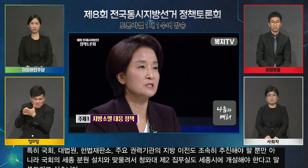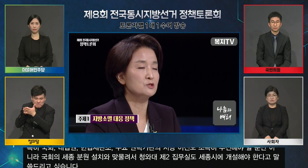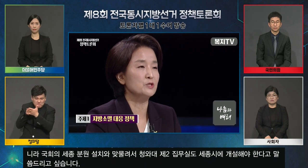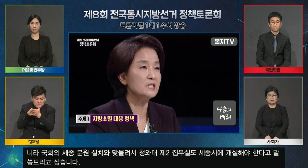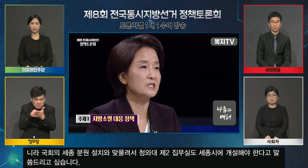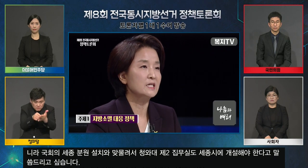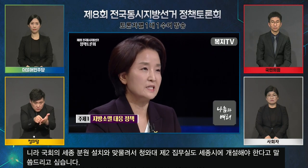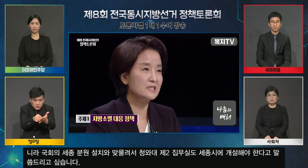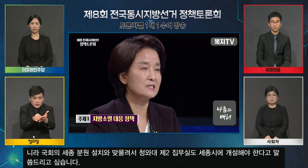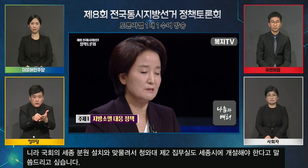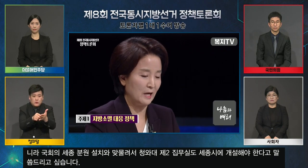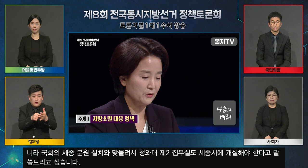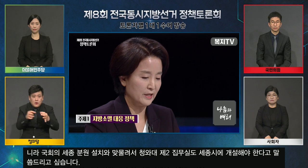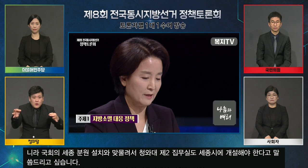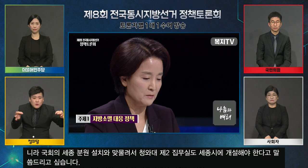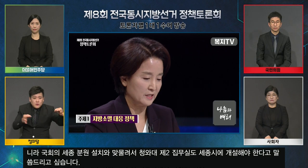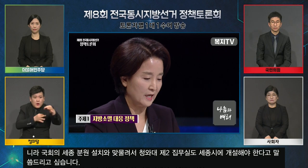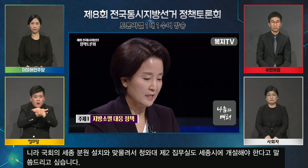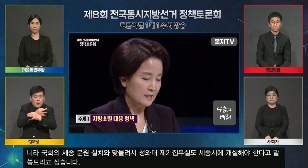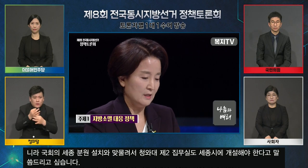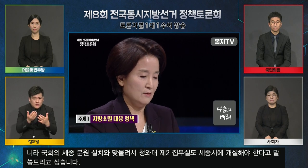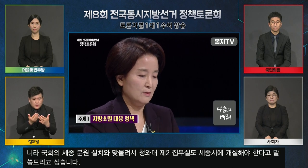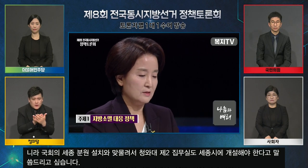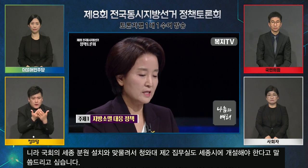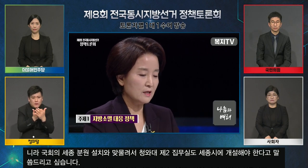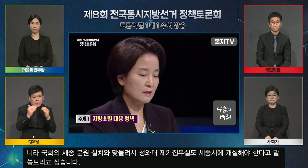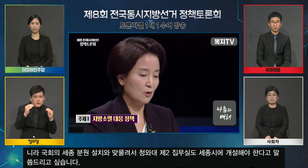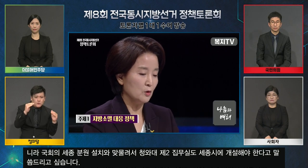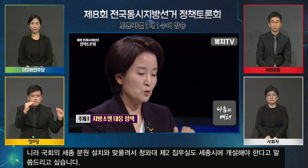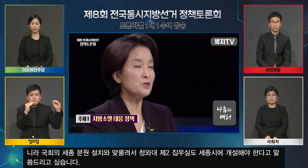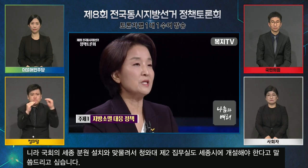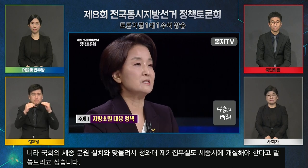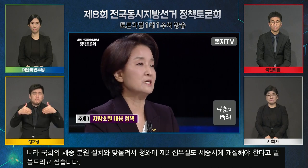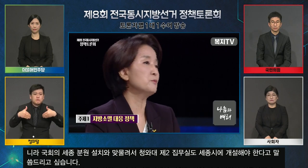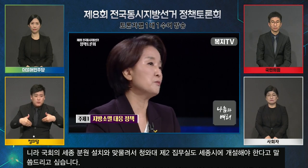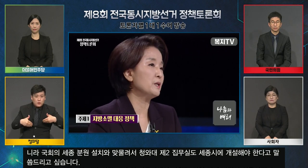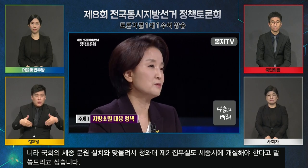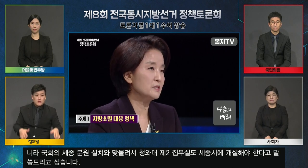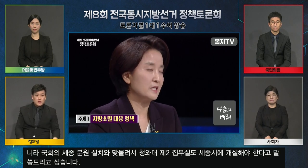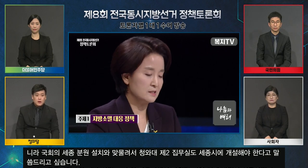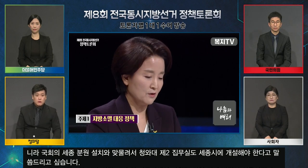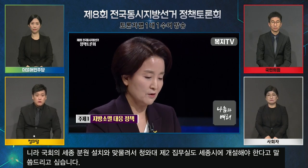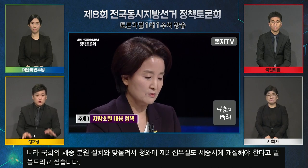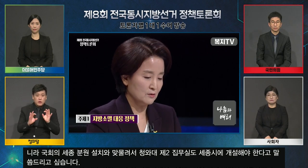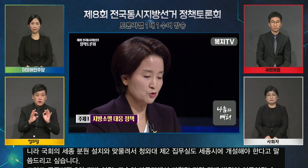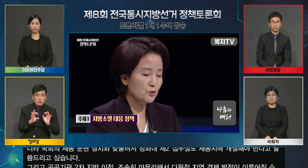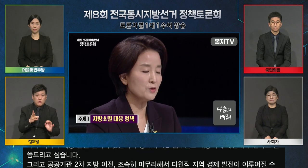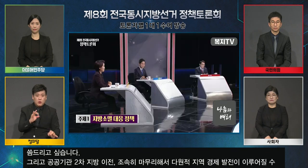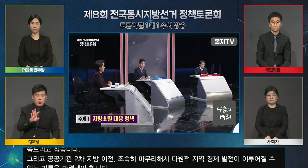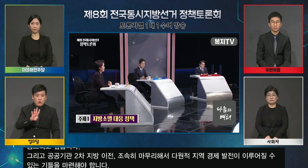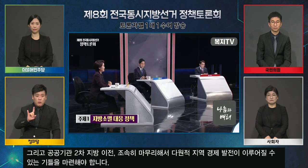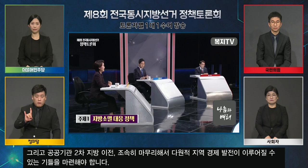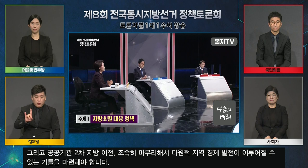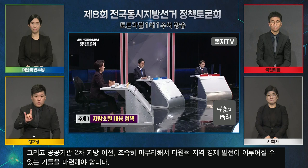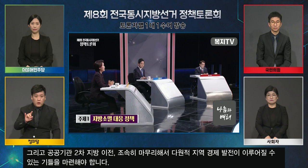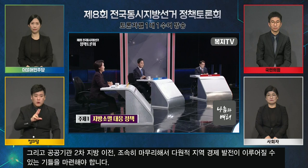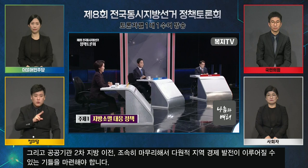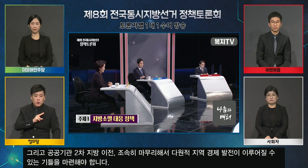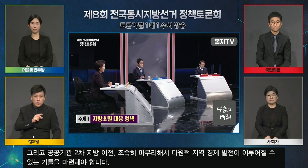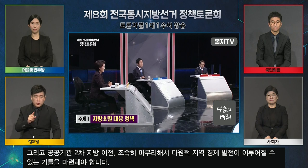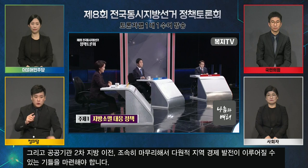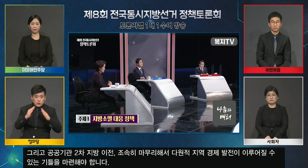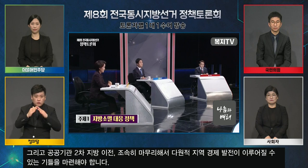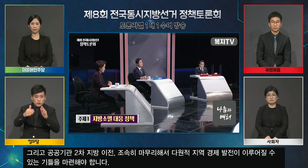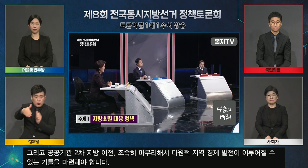이루어질 수 있는 기틀을 마련해야 합니다. 제가 좀 전에 김영배 의원님께서 주거 여건 개선